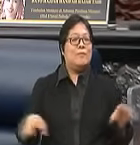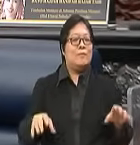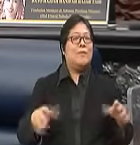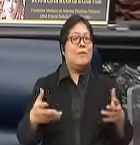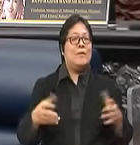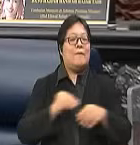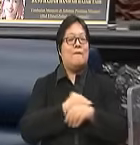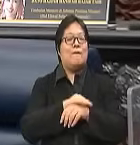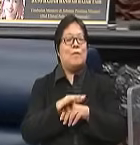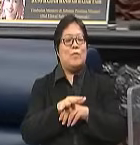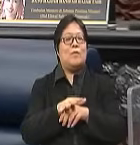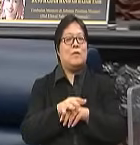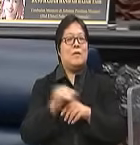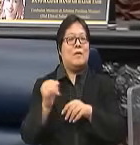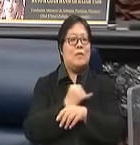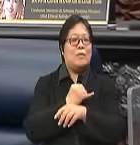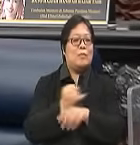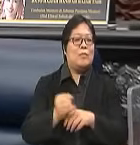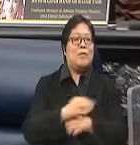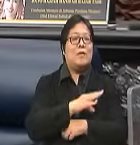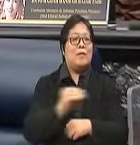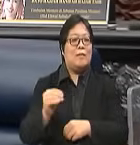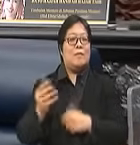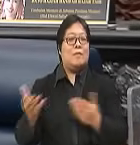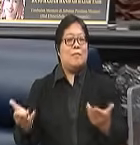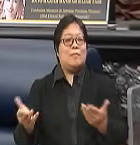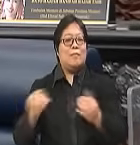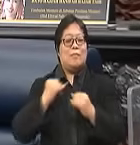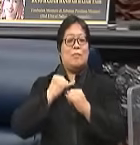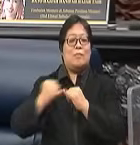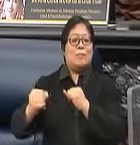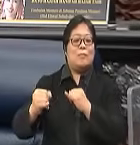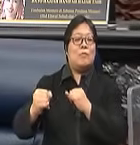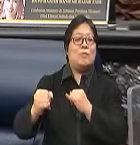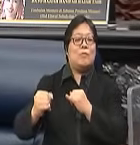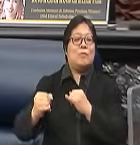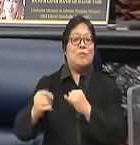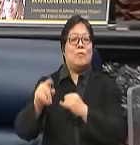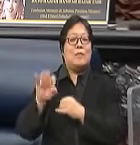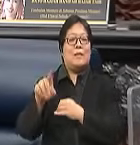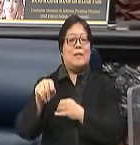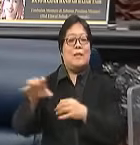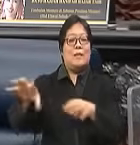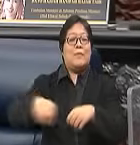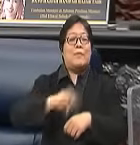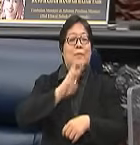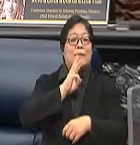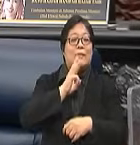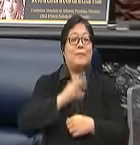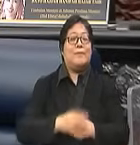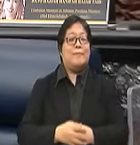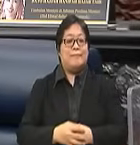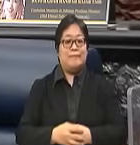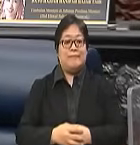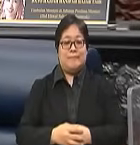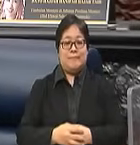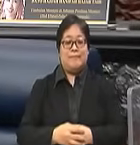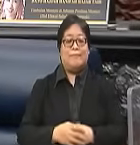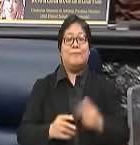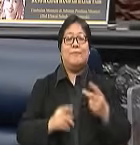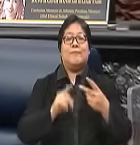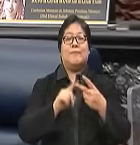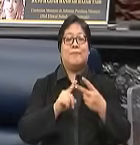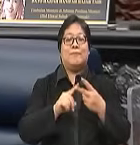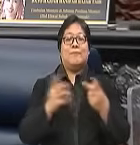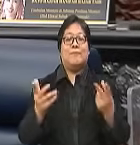affluent penindustrian dan terletak di Hulu tak saat pengambilan air yang